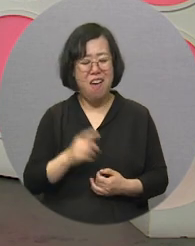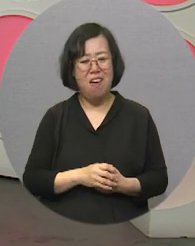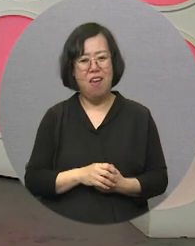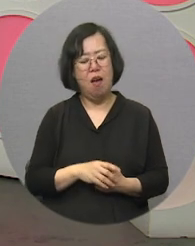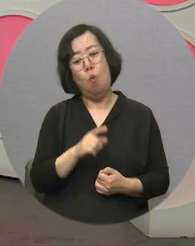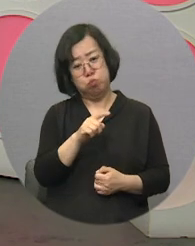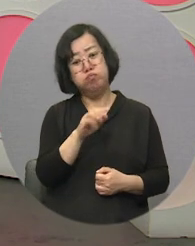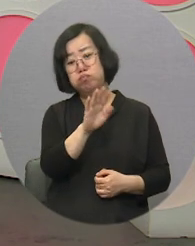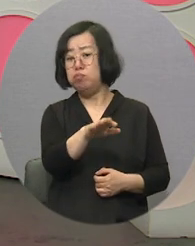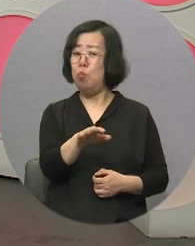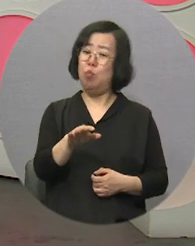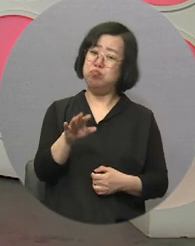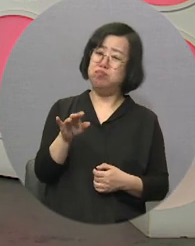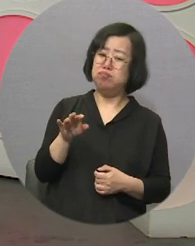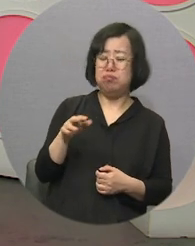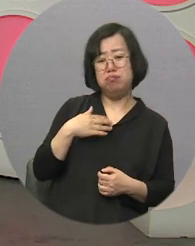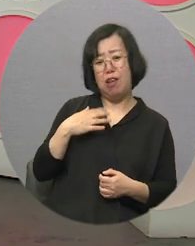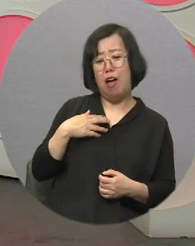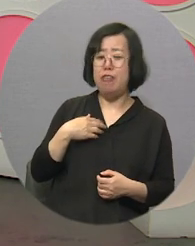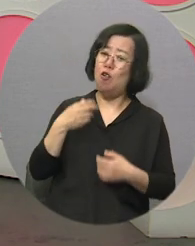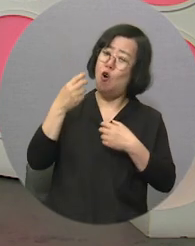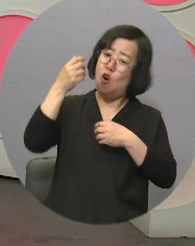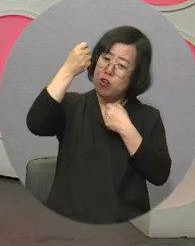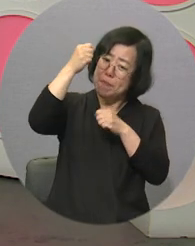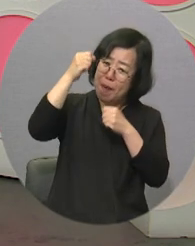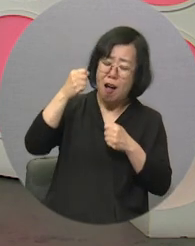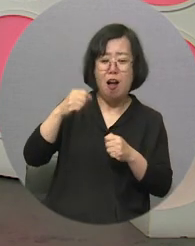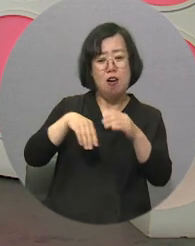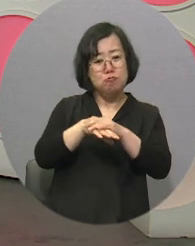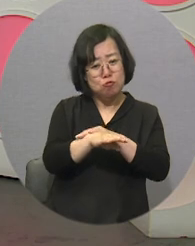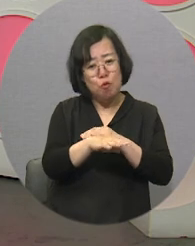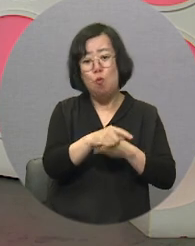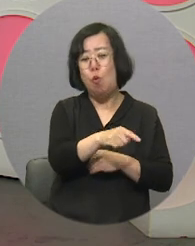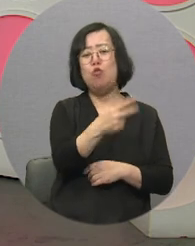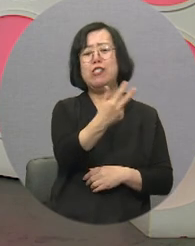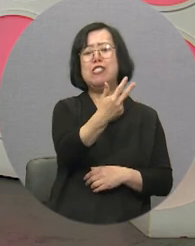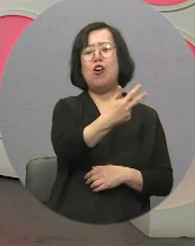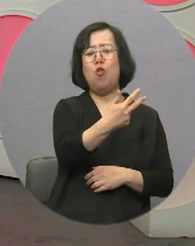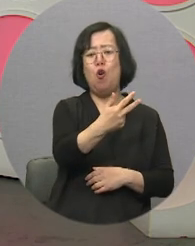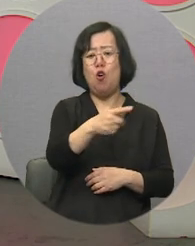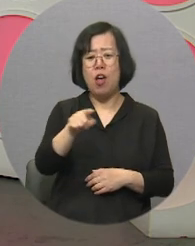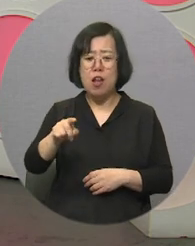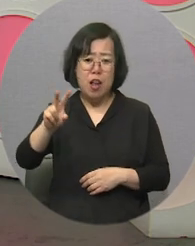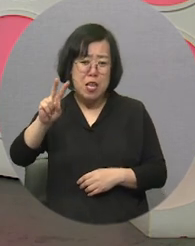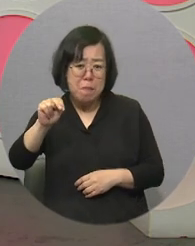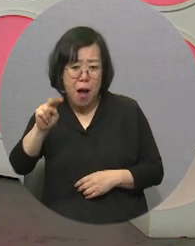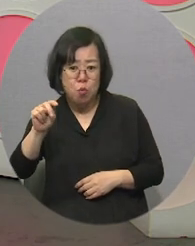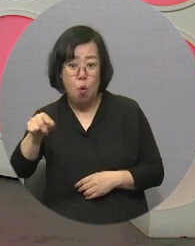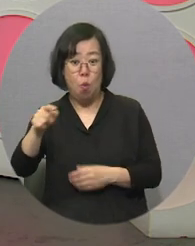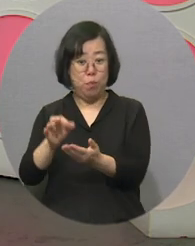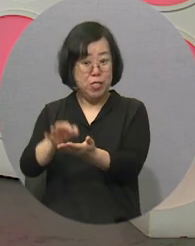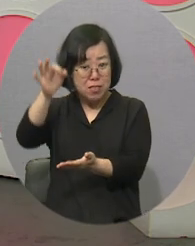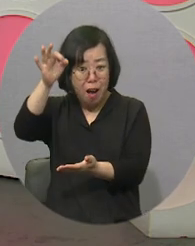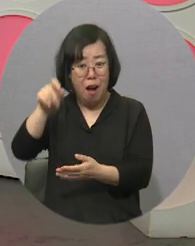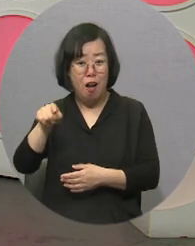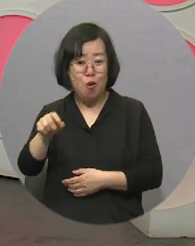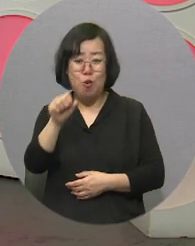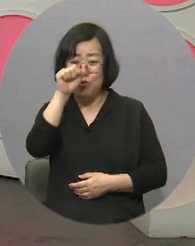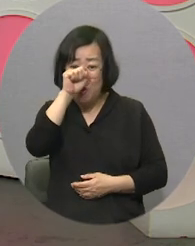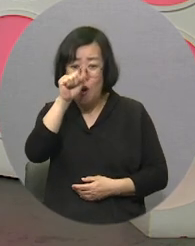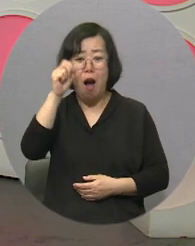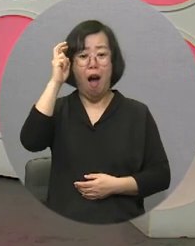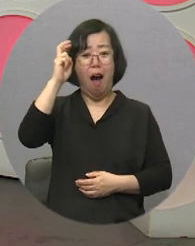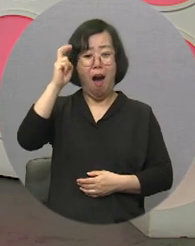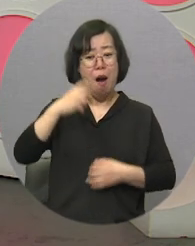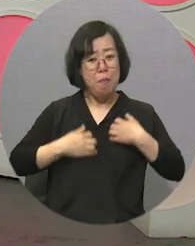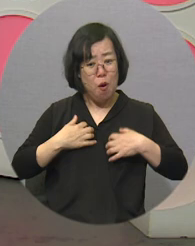엄마, 내 운동화 7천 원이잖아. 그러니까 2만 원짜리 구두는 얼마나 좋겠어? 라고 저는 해맑게